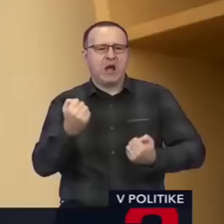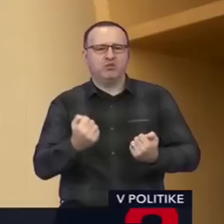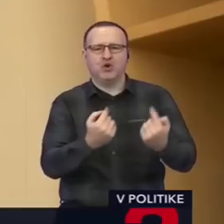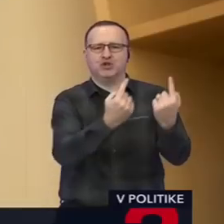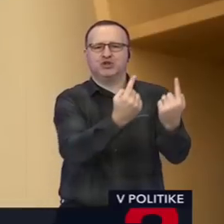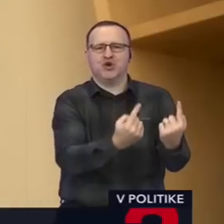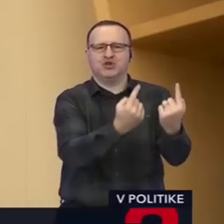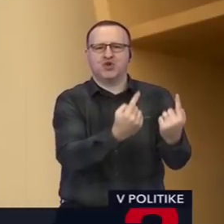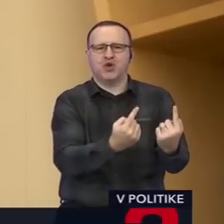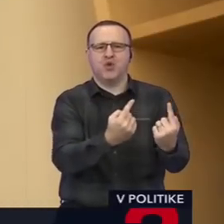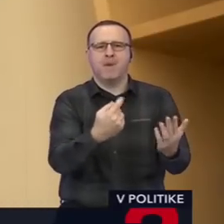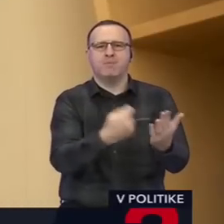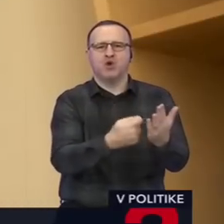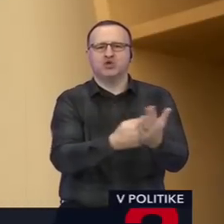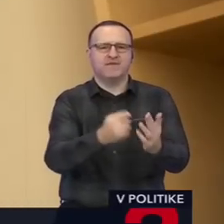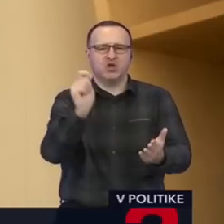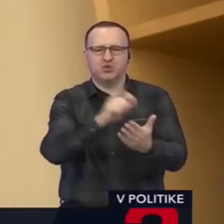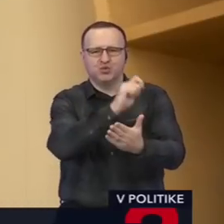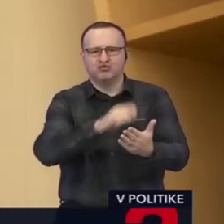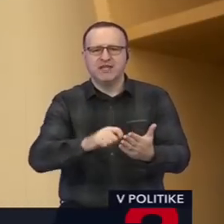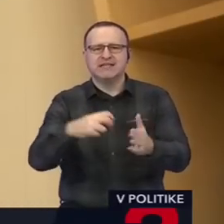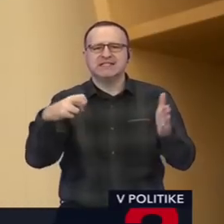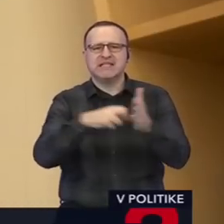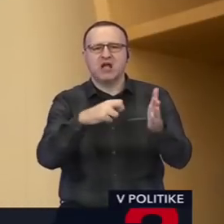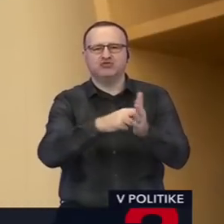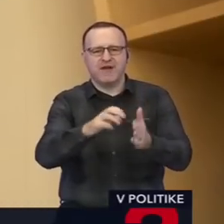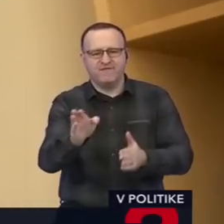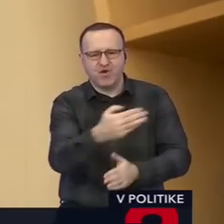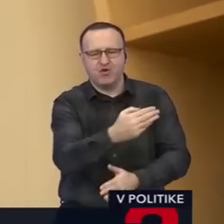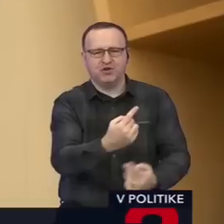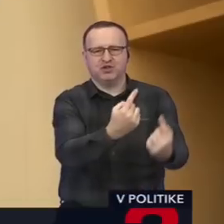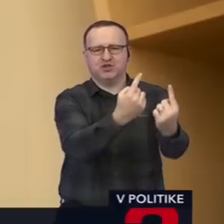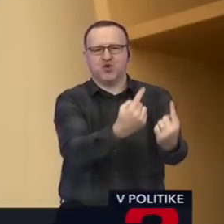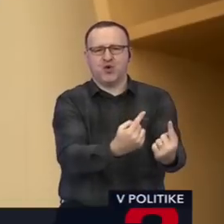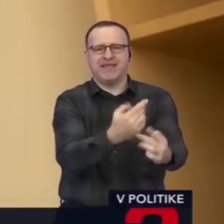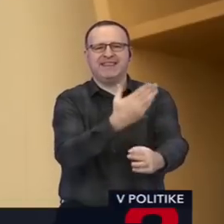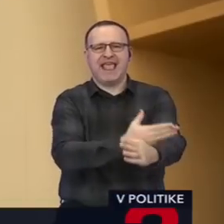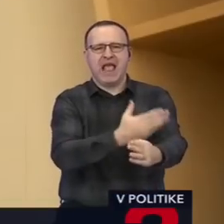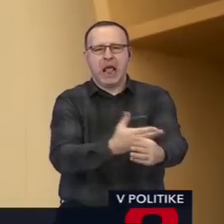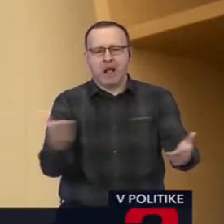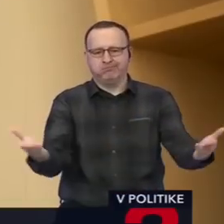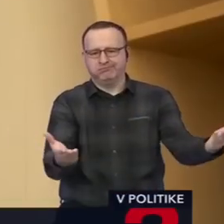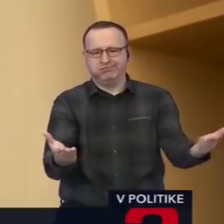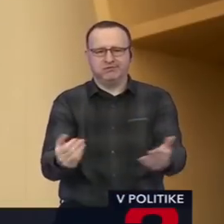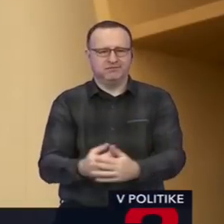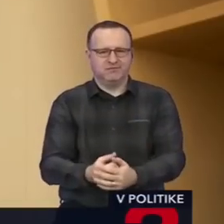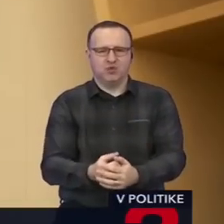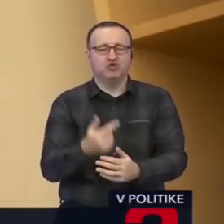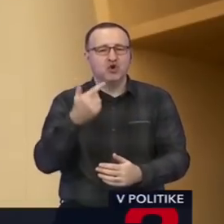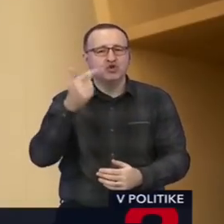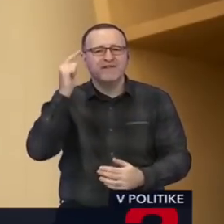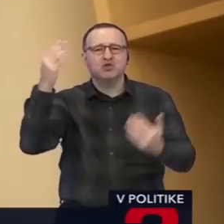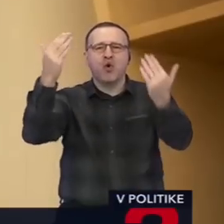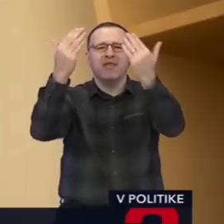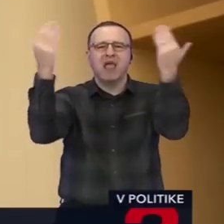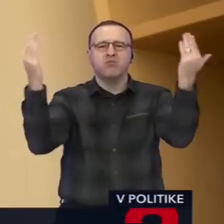ktoré je už odhlásené z poistky, odmontovaná ešpezetka a už stojí v podstate na tých tehlách. Nikdy viac nad slovenským nebom